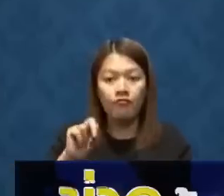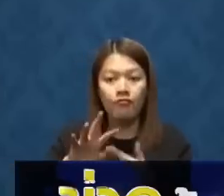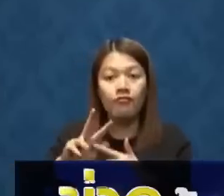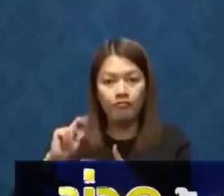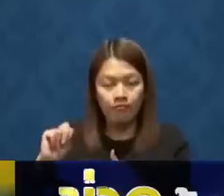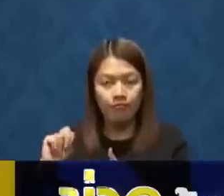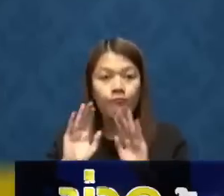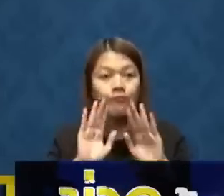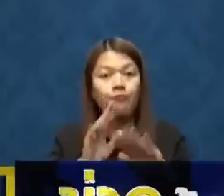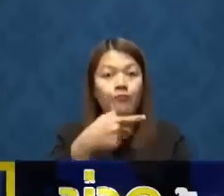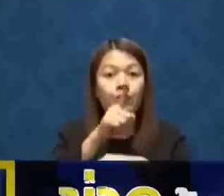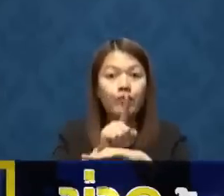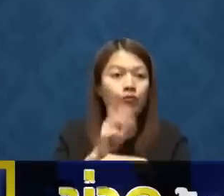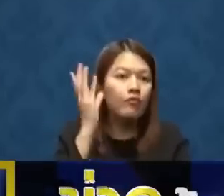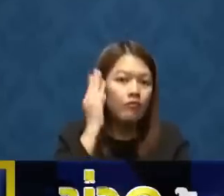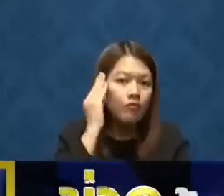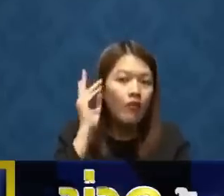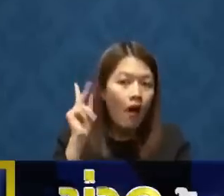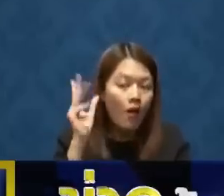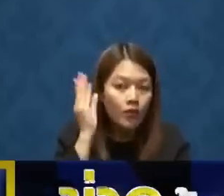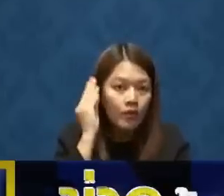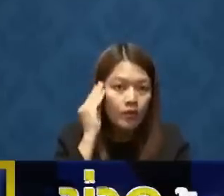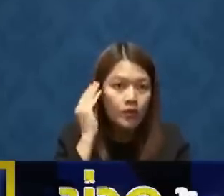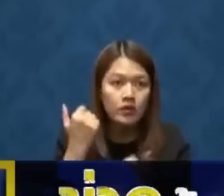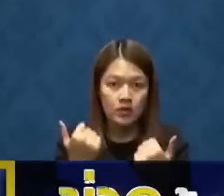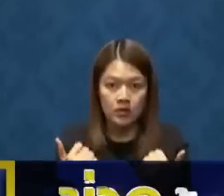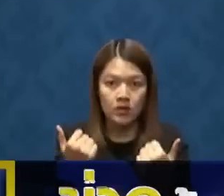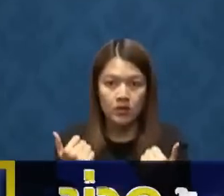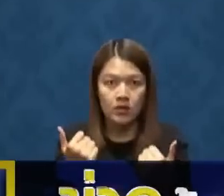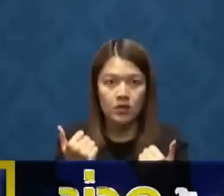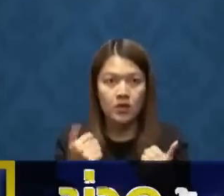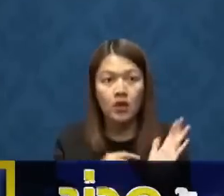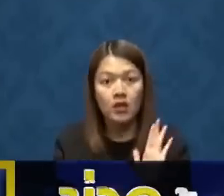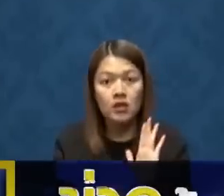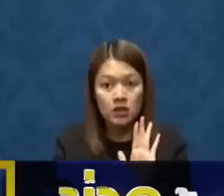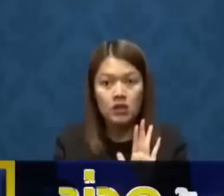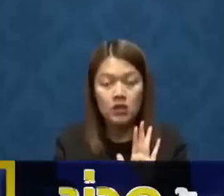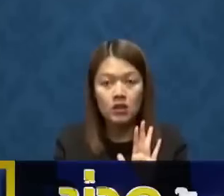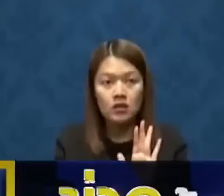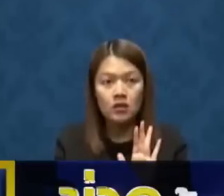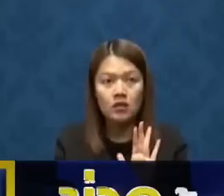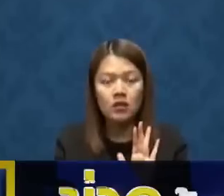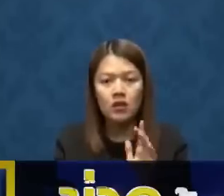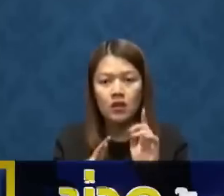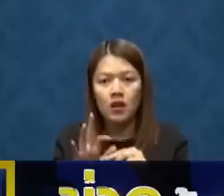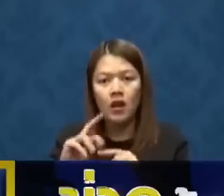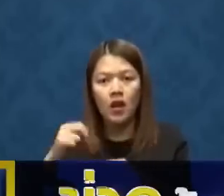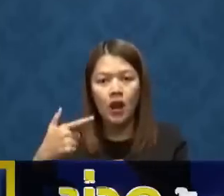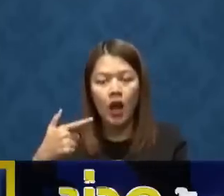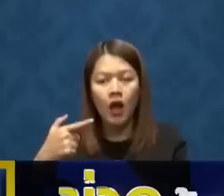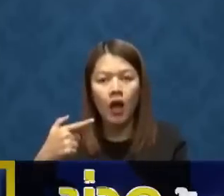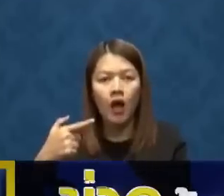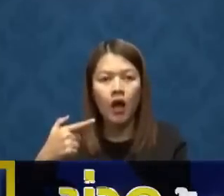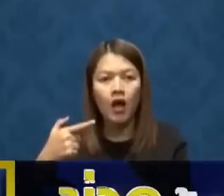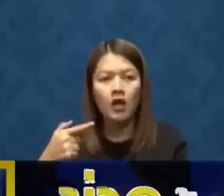ขอหารือกับประธานสภานะคะที่ทำหน้าที่ตอนนั้นก็คือสหายแสงคุณสุประชัยโพสุค่ะรองประธานสภาคนที่สองคุ